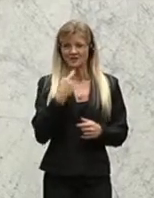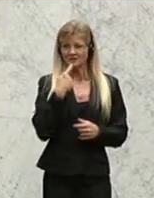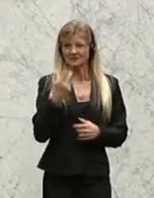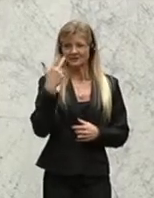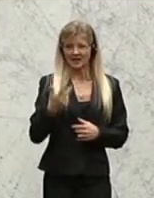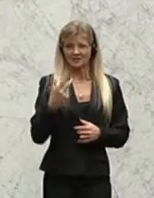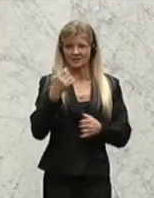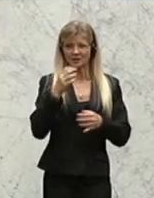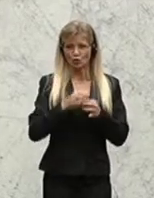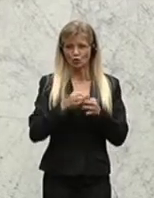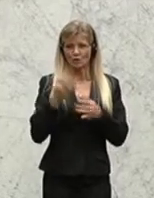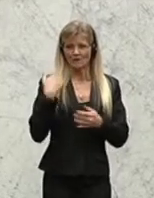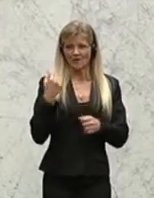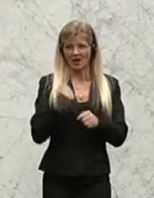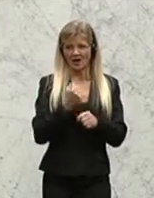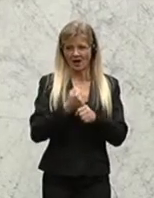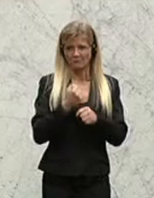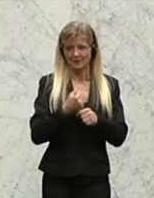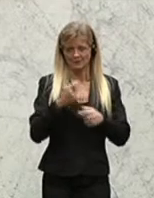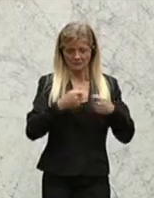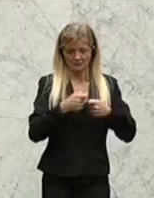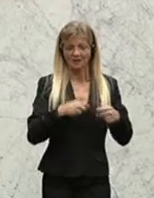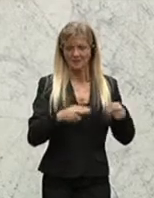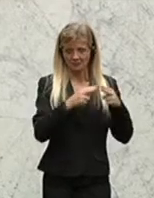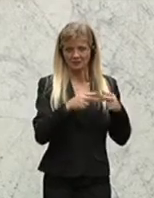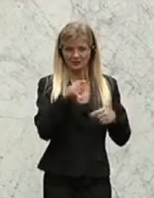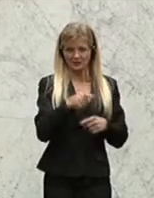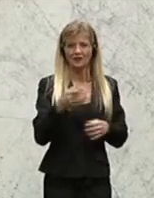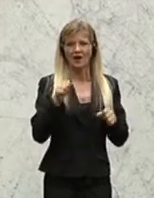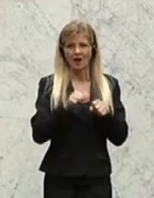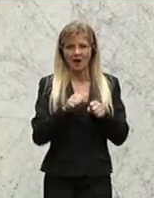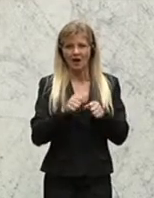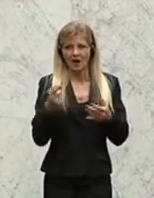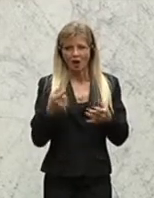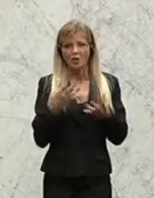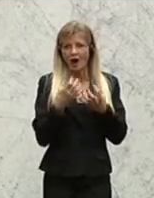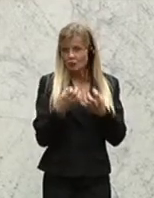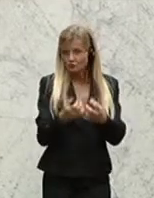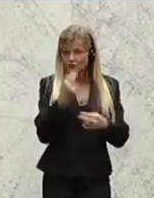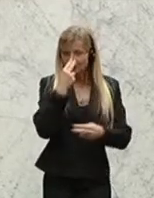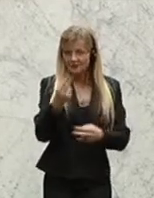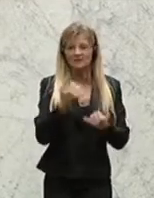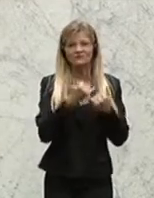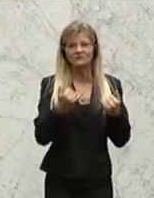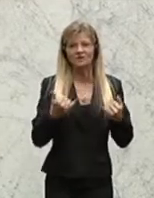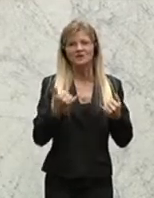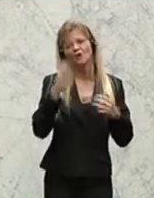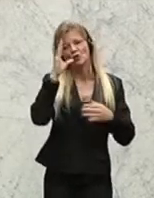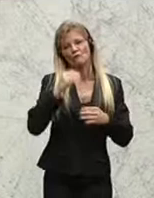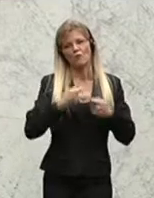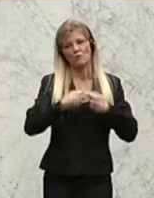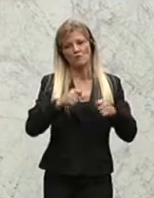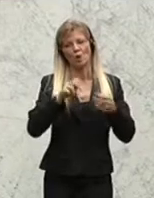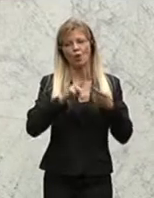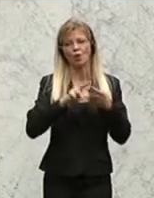Positiv werden sich beispielsweise das Wohnbaupaket sowie der Energienetzbau auswirken. Durch die Umsetzung